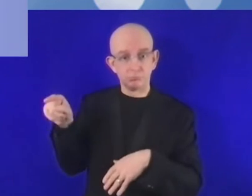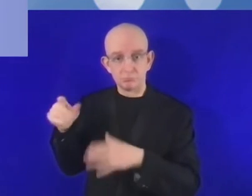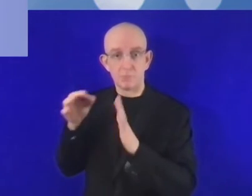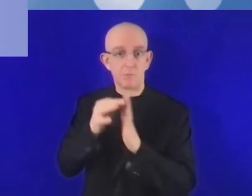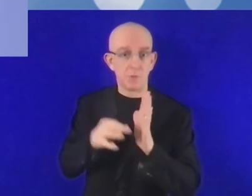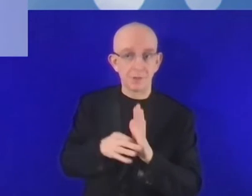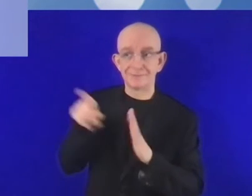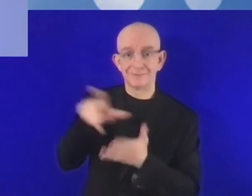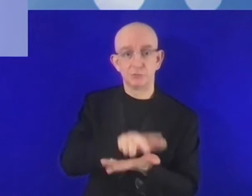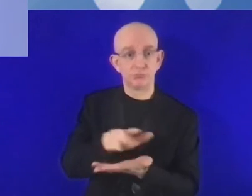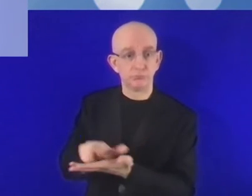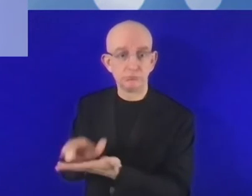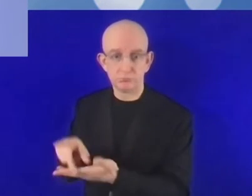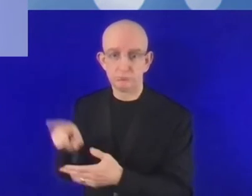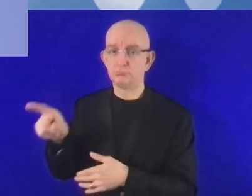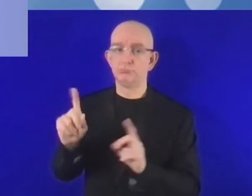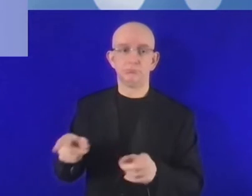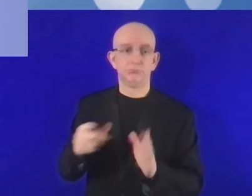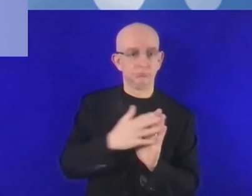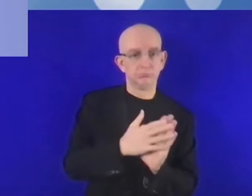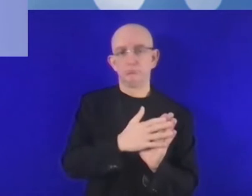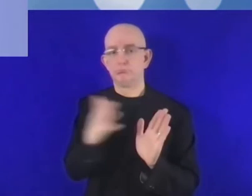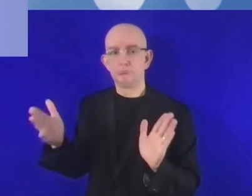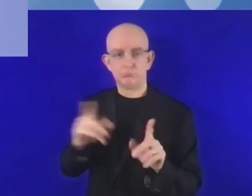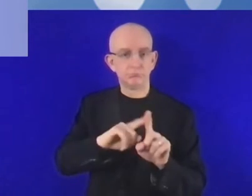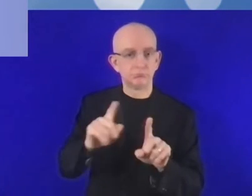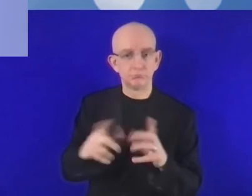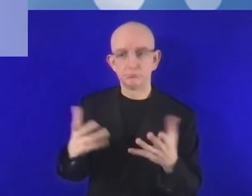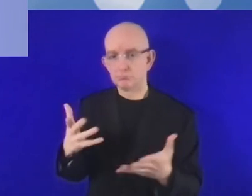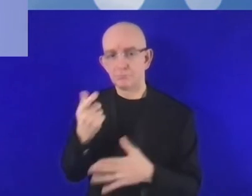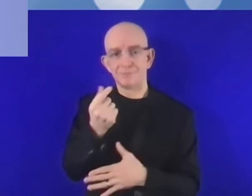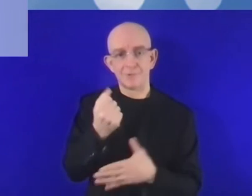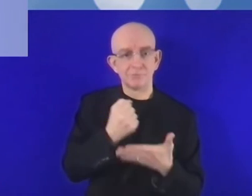нужна вовлеченность государственных учреждений и